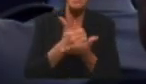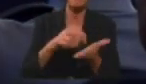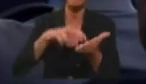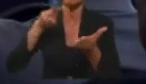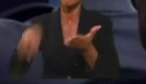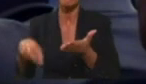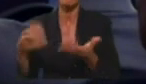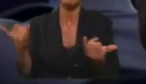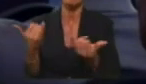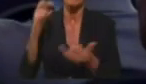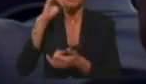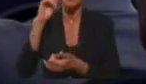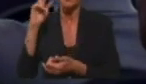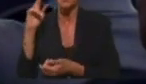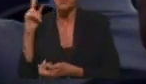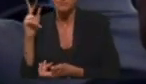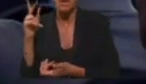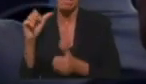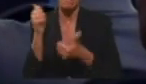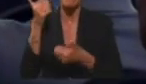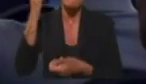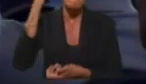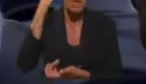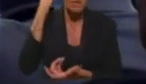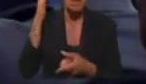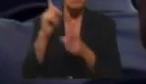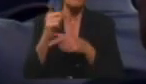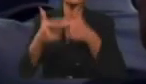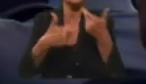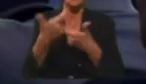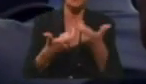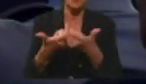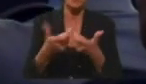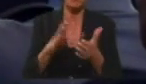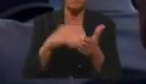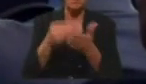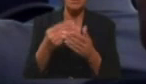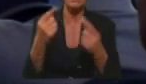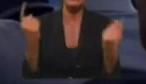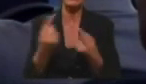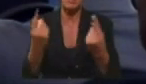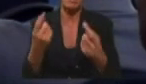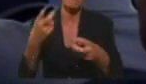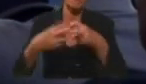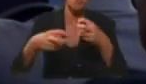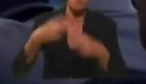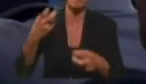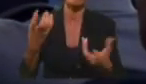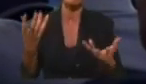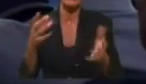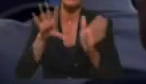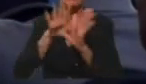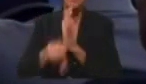wysiąść i tak dalej. Oraz co więcej, żeby wiedziało, co zrobić, kiedy się pojawi jakiś problem, tak? No zepsuje